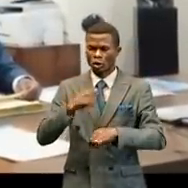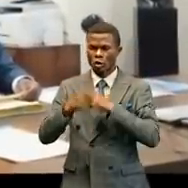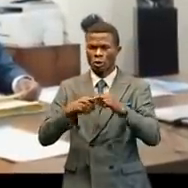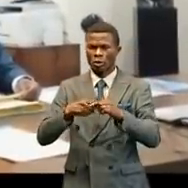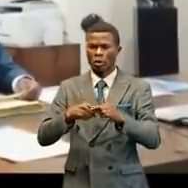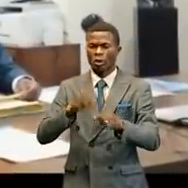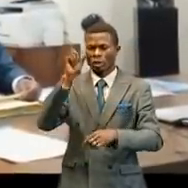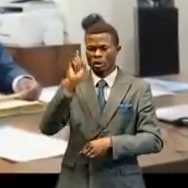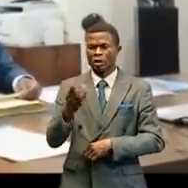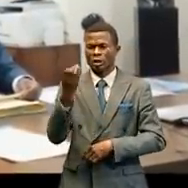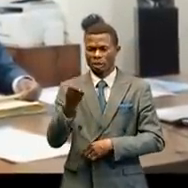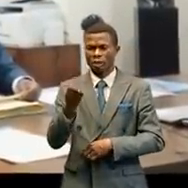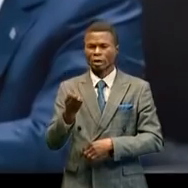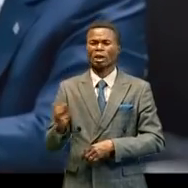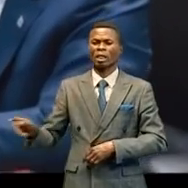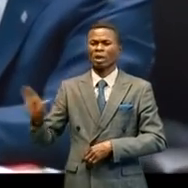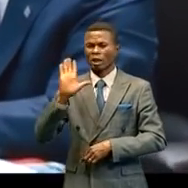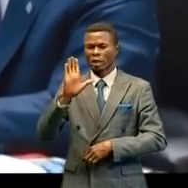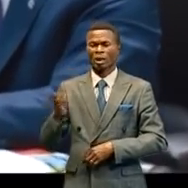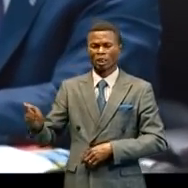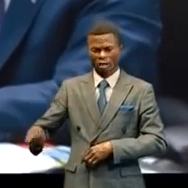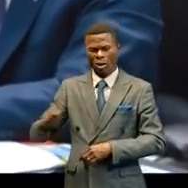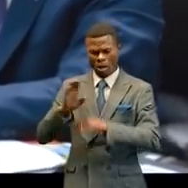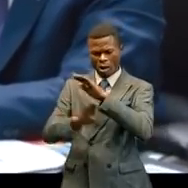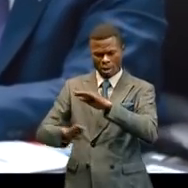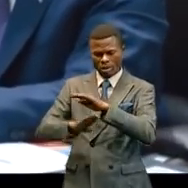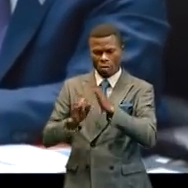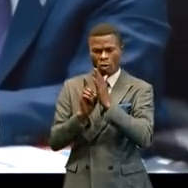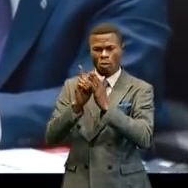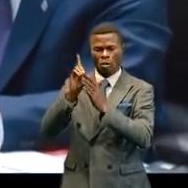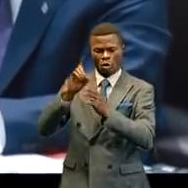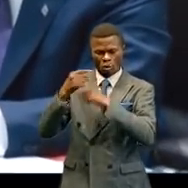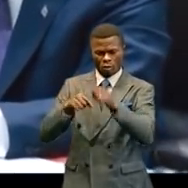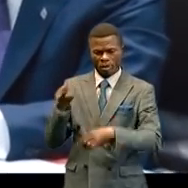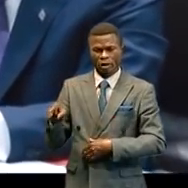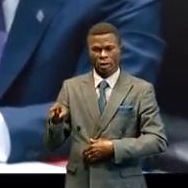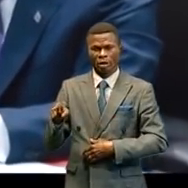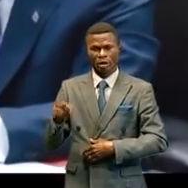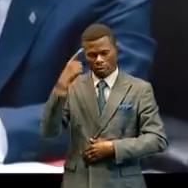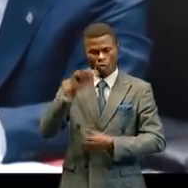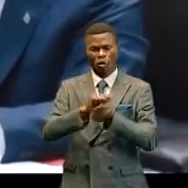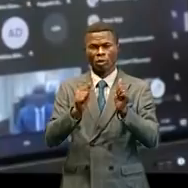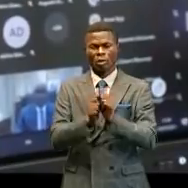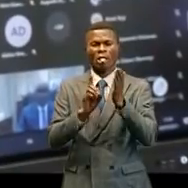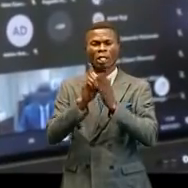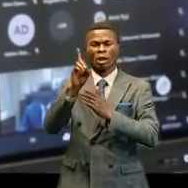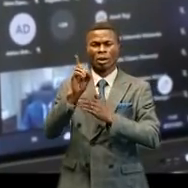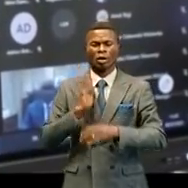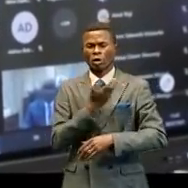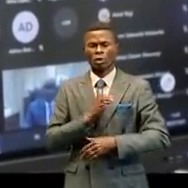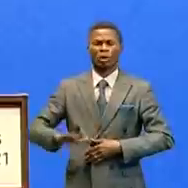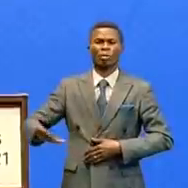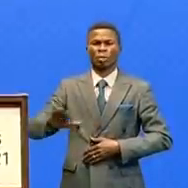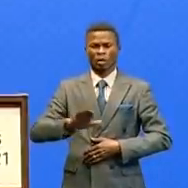nos 145 territoires parce que c'est dès la base que l'impulsion doit être donnée pour ce qui concerne le développement de notre